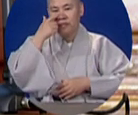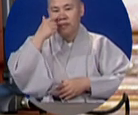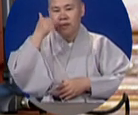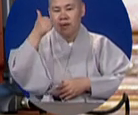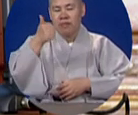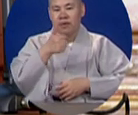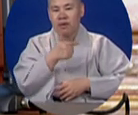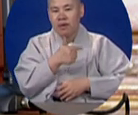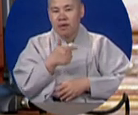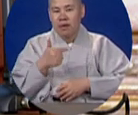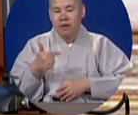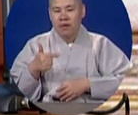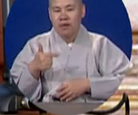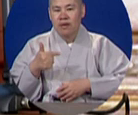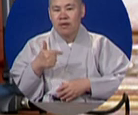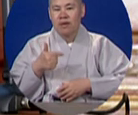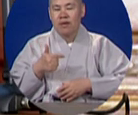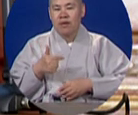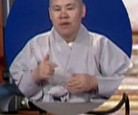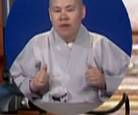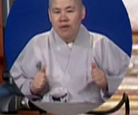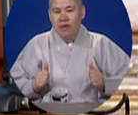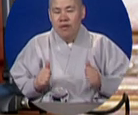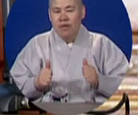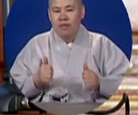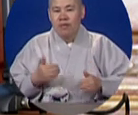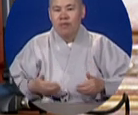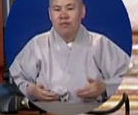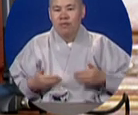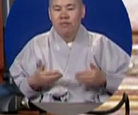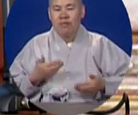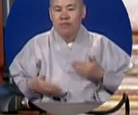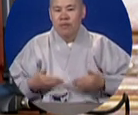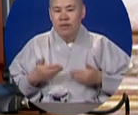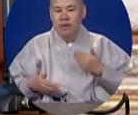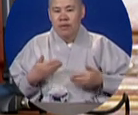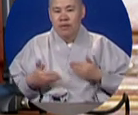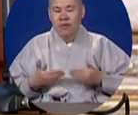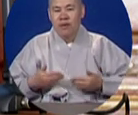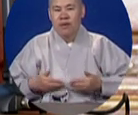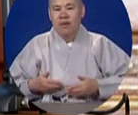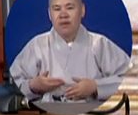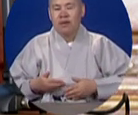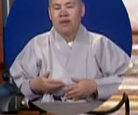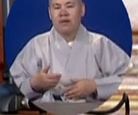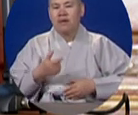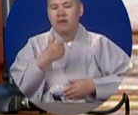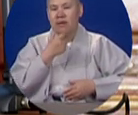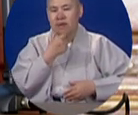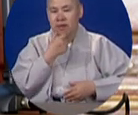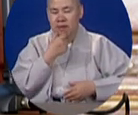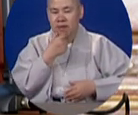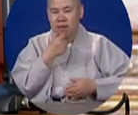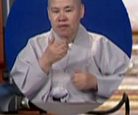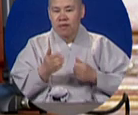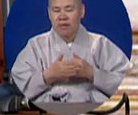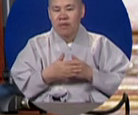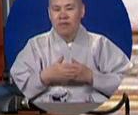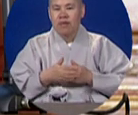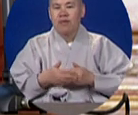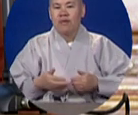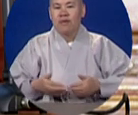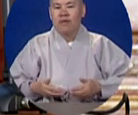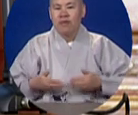굉장히 부지런했는데 그 부지런한 게 싫었어요 그래서 부지런한 걸 봤는데 자기는